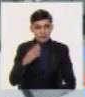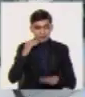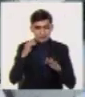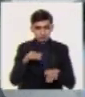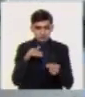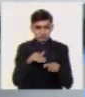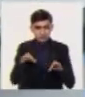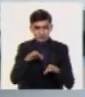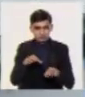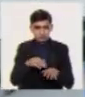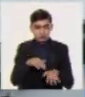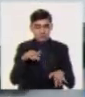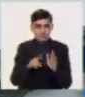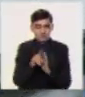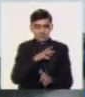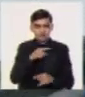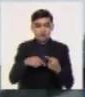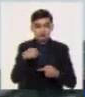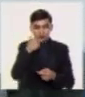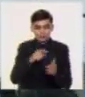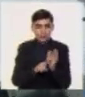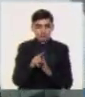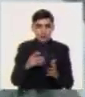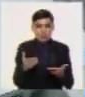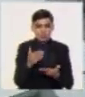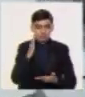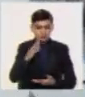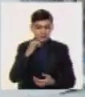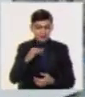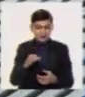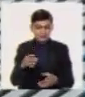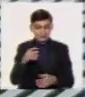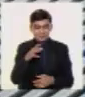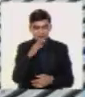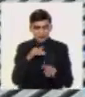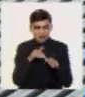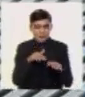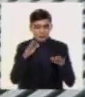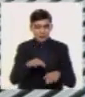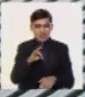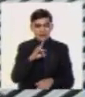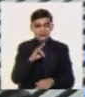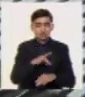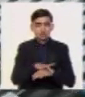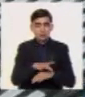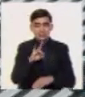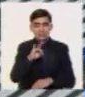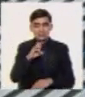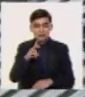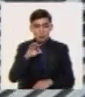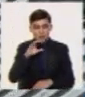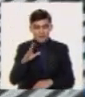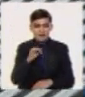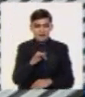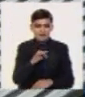Алматыдағы көлік қозғалысы келесі жылдан бастап айтарлықтай жеңілдей түспек. Өйткені үнемі кептеліс болатын Рысқұлов даңғылы мен Немцов